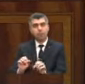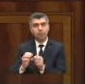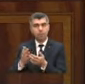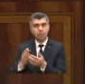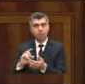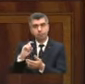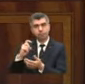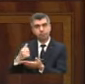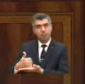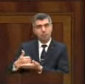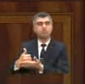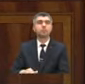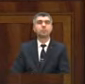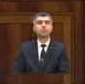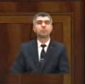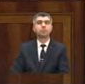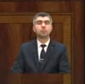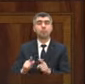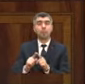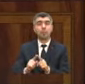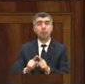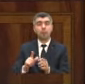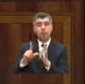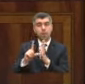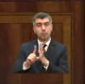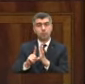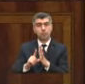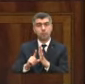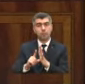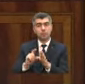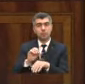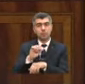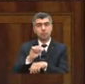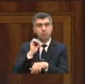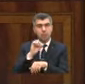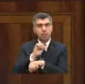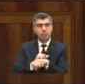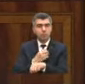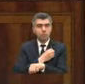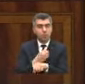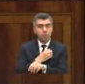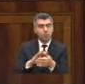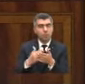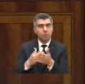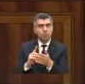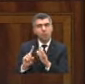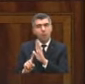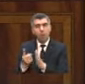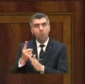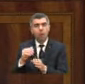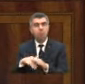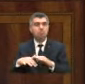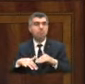بكل وضوح أن القانون الخاص بالحماية الاجتماعية يأتي في مقدمة الإنجازات التشريعية منذ بداية البرلمان